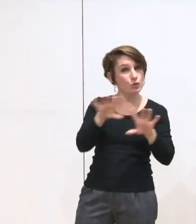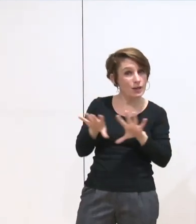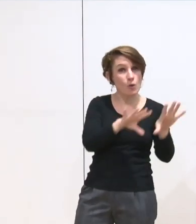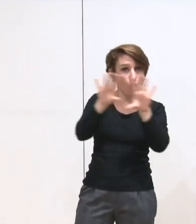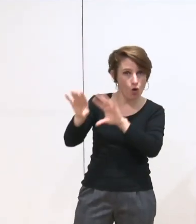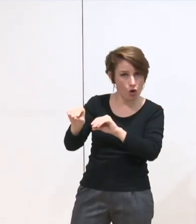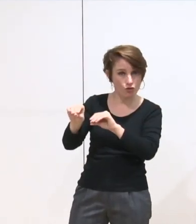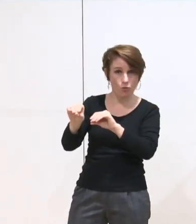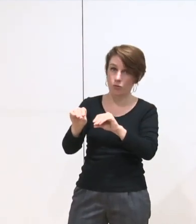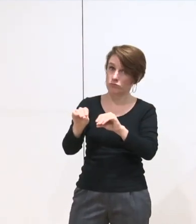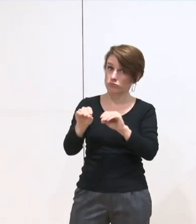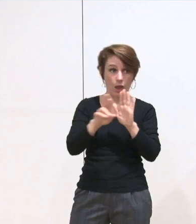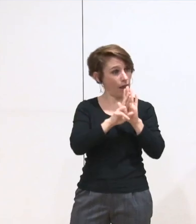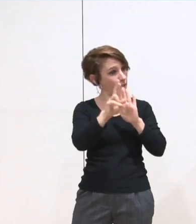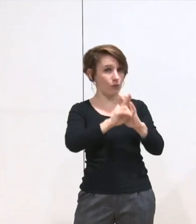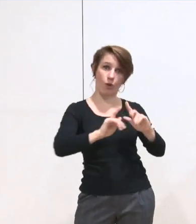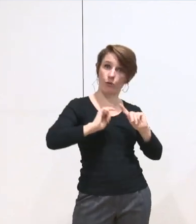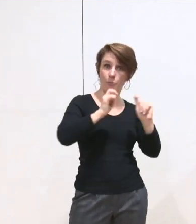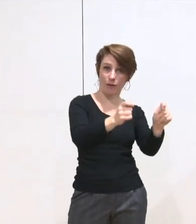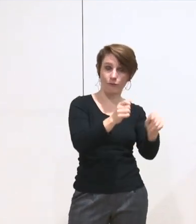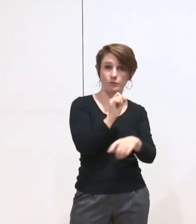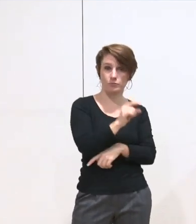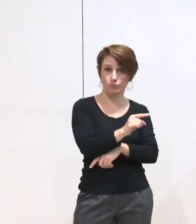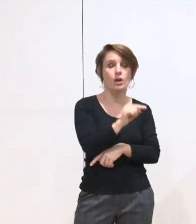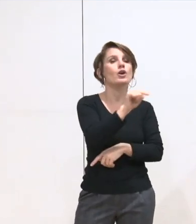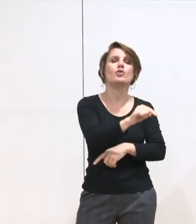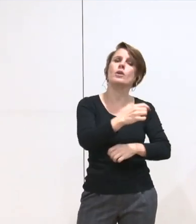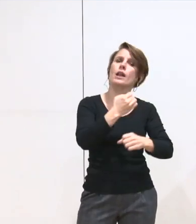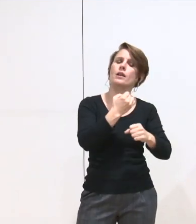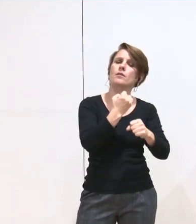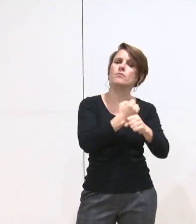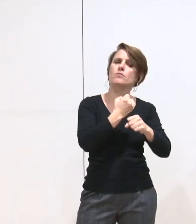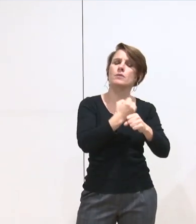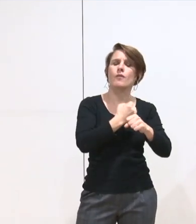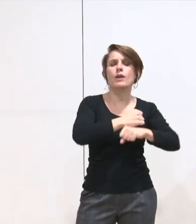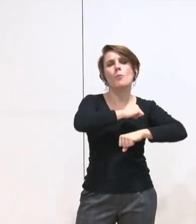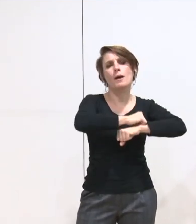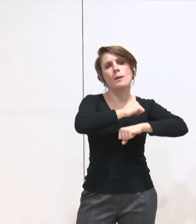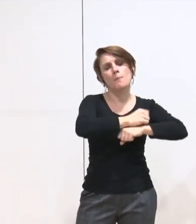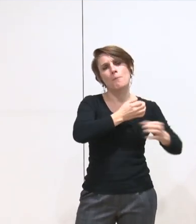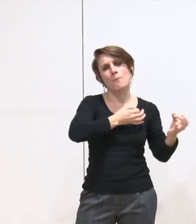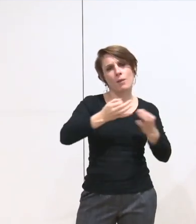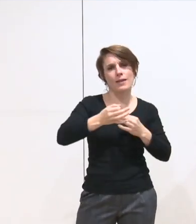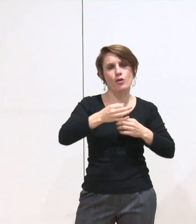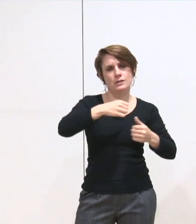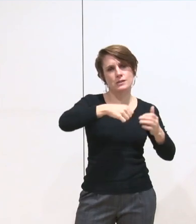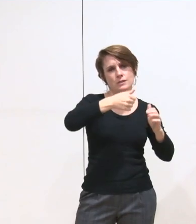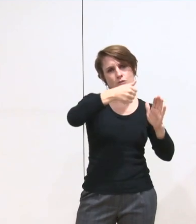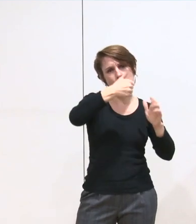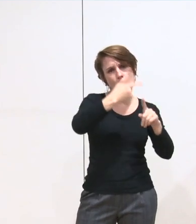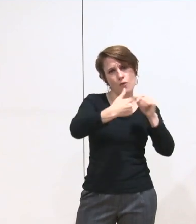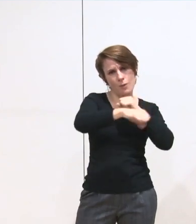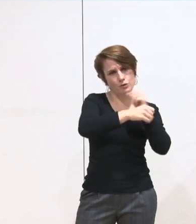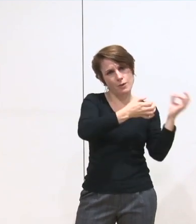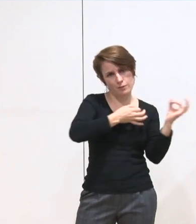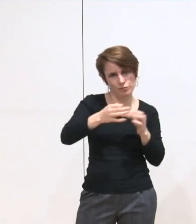dédiée à cette situation qui, bon, à la fois tient des permanences hebdomadaires et évidemment répond sur rendez-vous. L'appui de la CAF